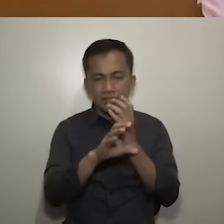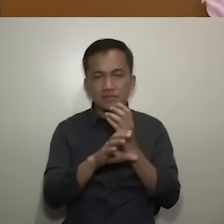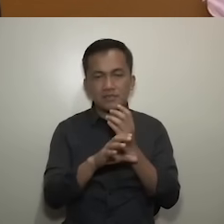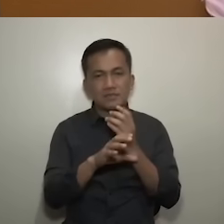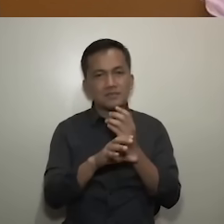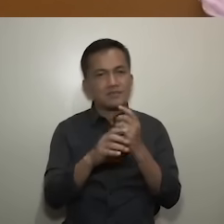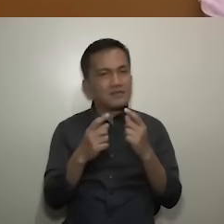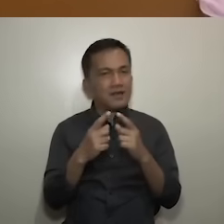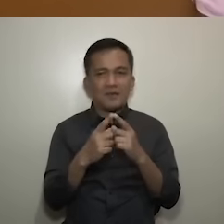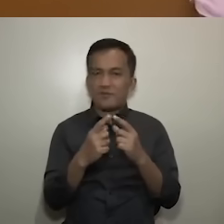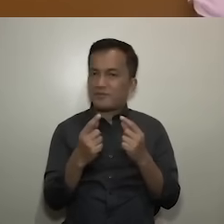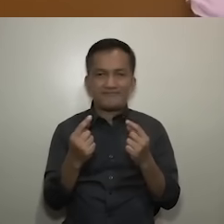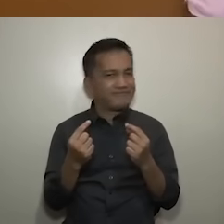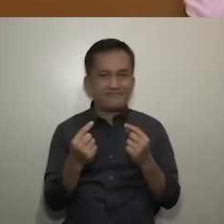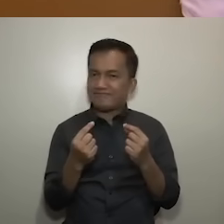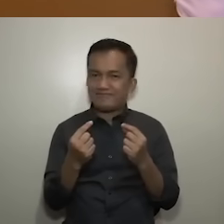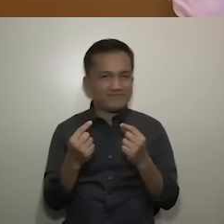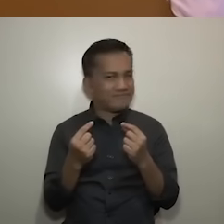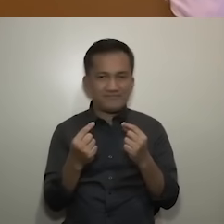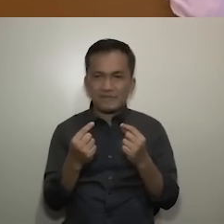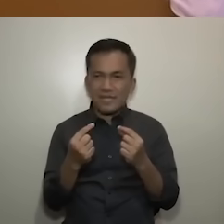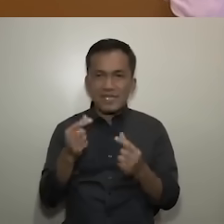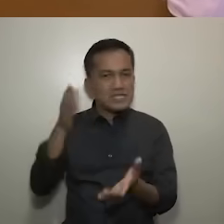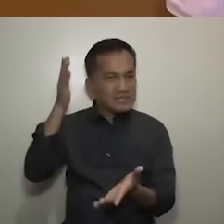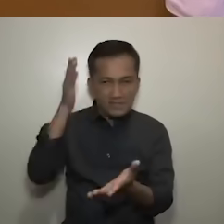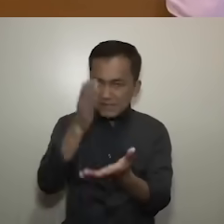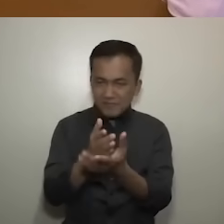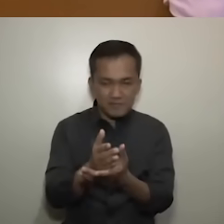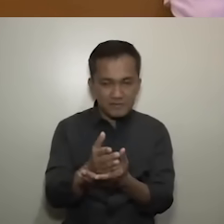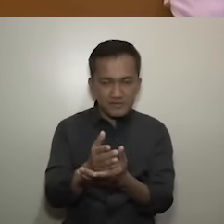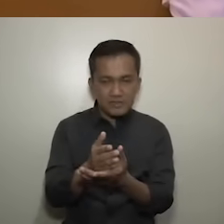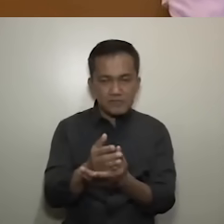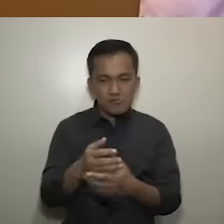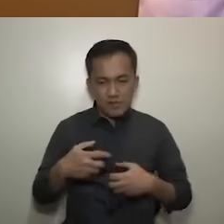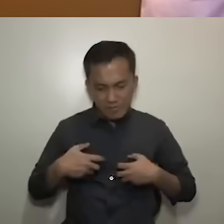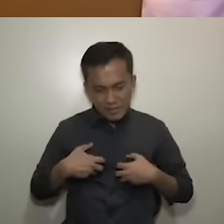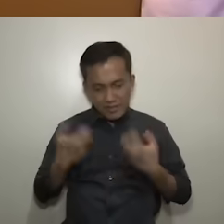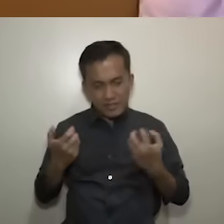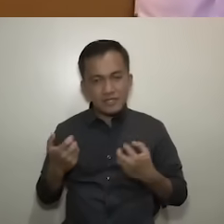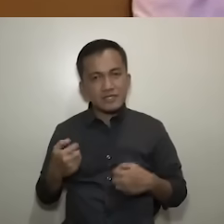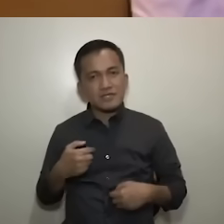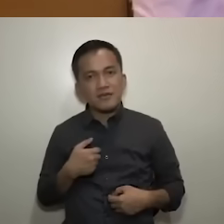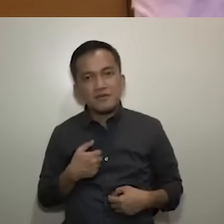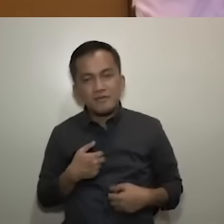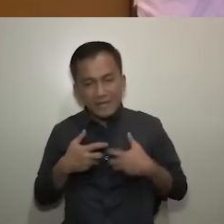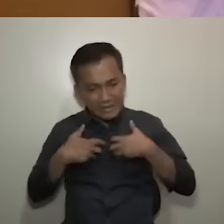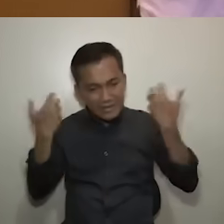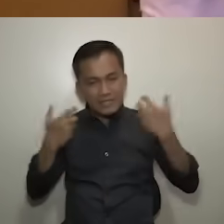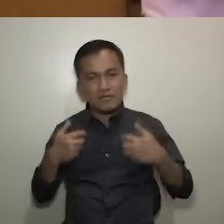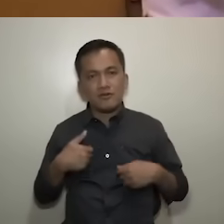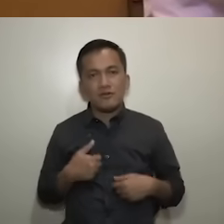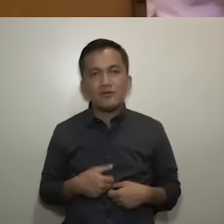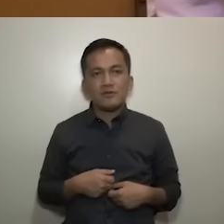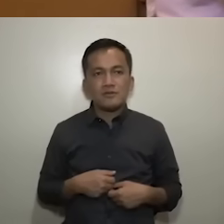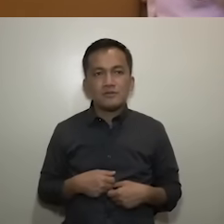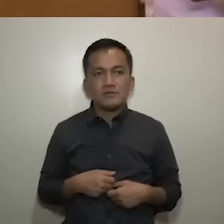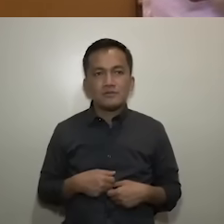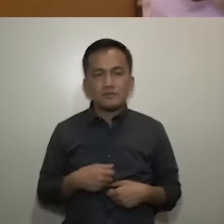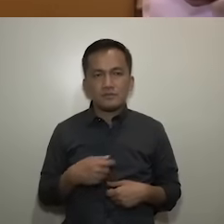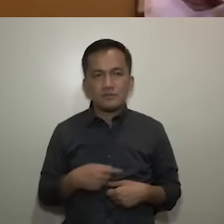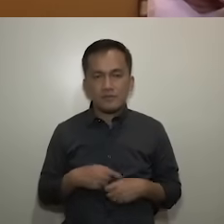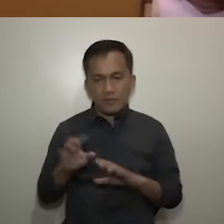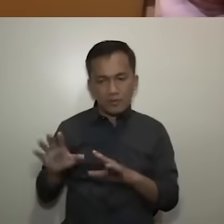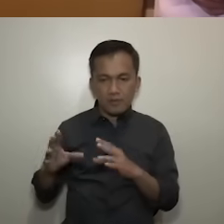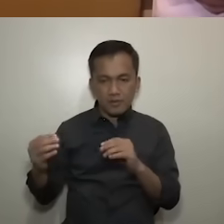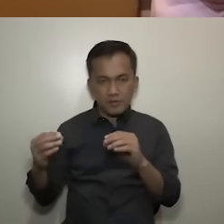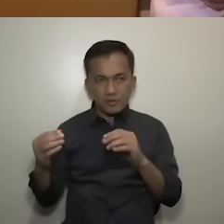hapon, opo. I'll say, stop! Manggagariti ako. Wala so, po kasi ganun trabaho niyan, sir. Yan, sir. Opo, pareho kami. Walang